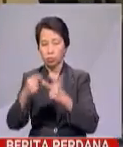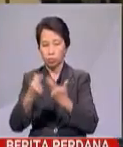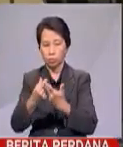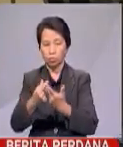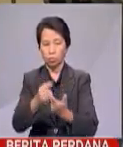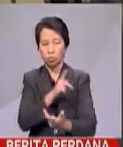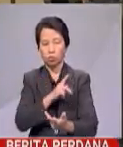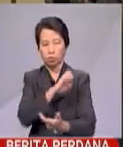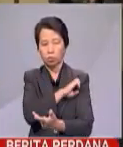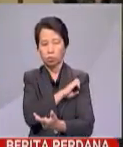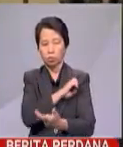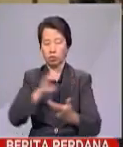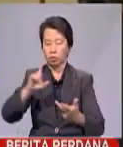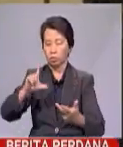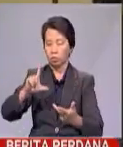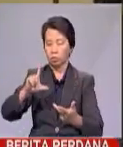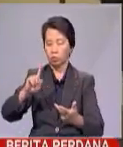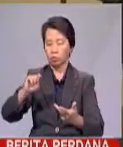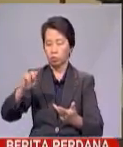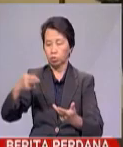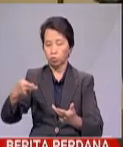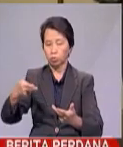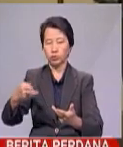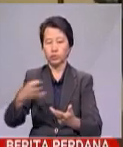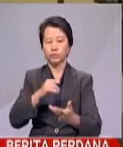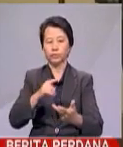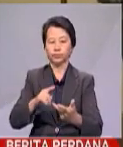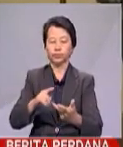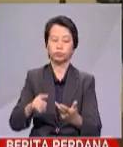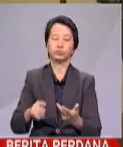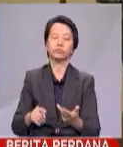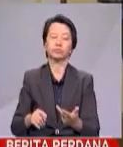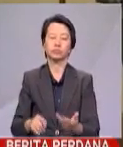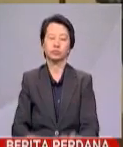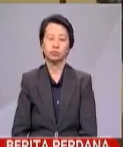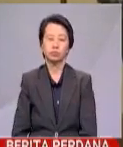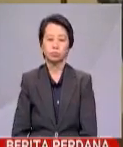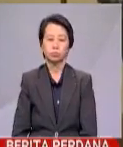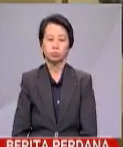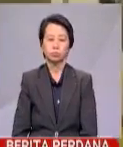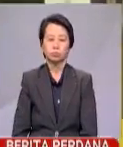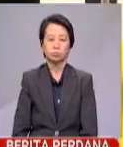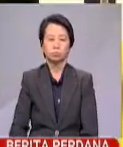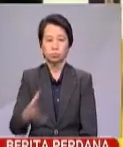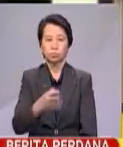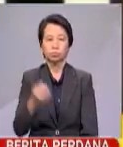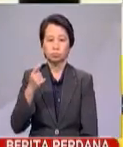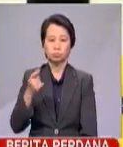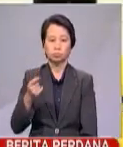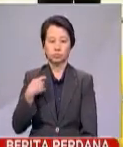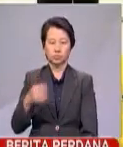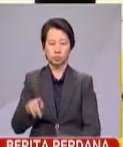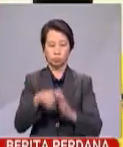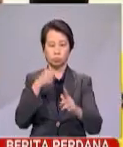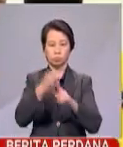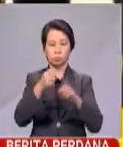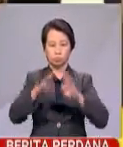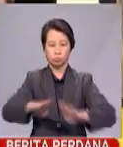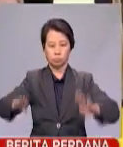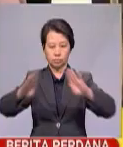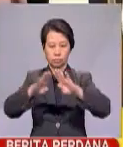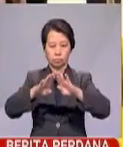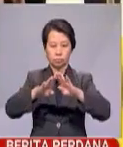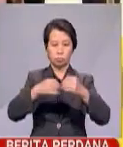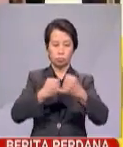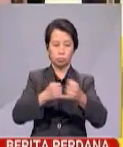Pegawai Eksekutif Lembaga Tabung Haji Nik Muhammad Hashuddin Yusof. Sementara itu, Pengarah Bahagian Berita Ehwal